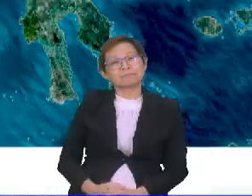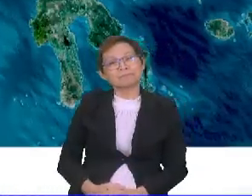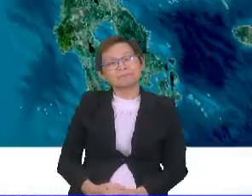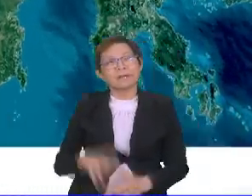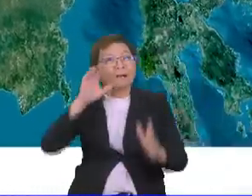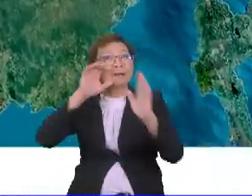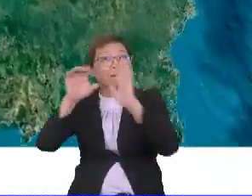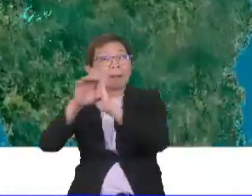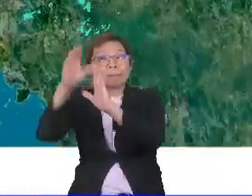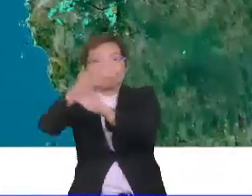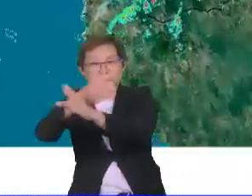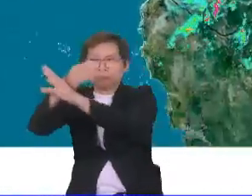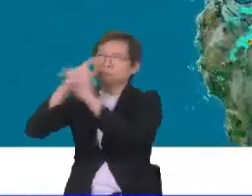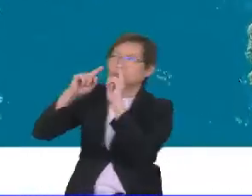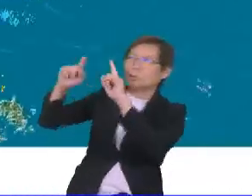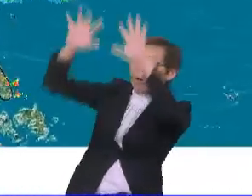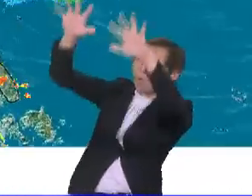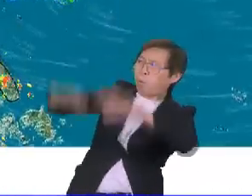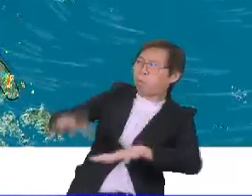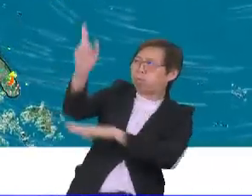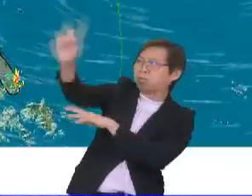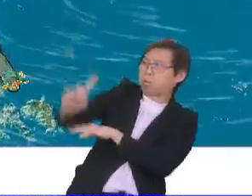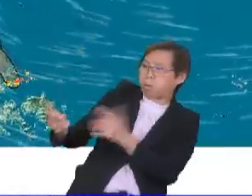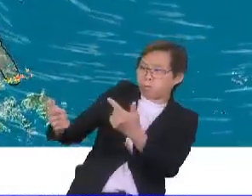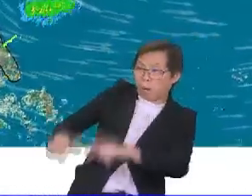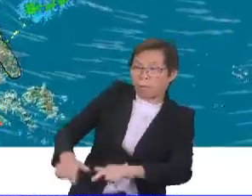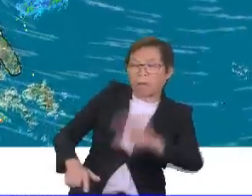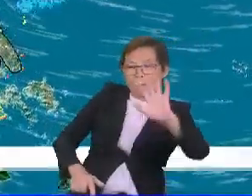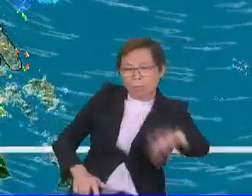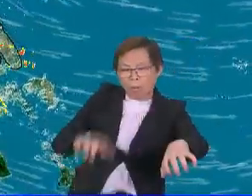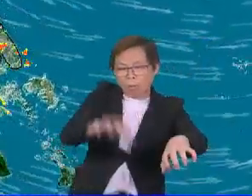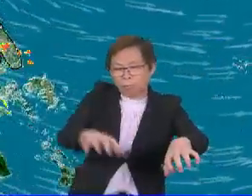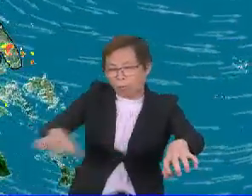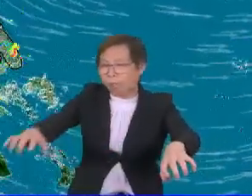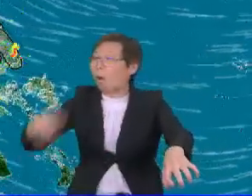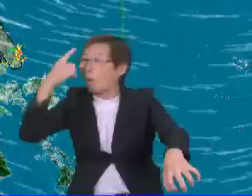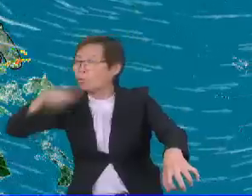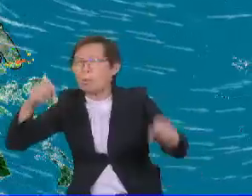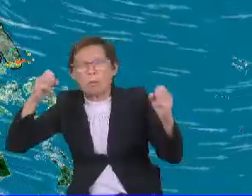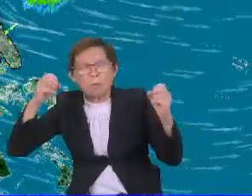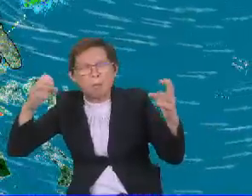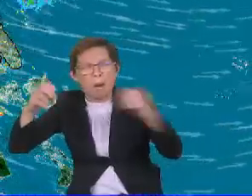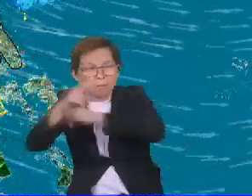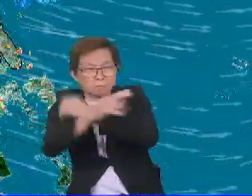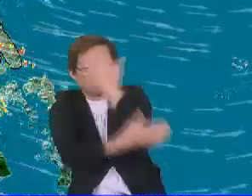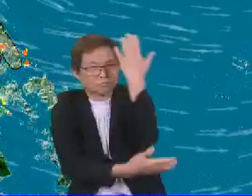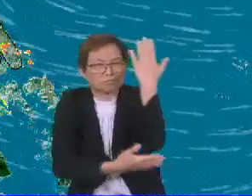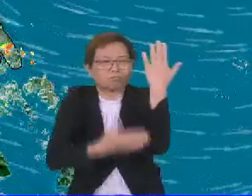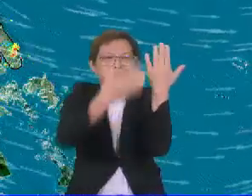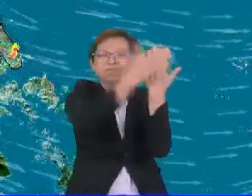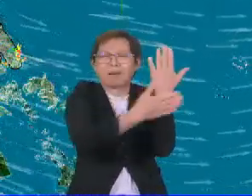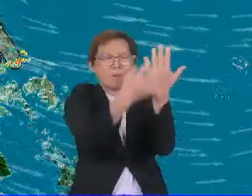menunjukkan keadaan cuaca hujan lebat dan lubuk petir yang berlaku di beberapa kawasan untuk kebanyakan negeri di sekitar